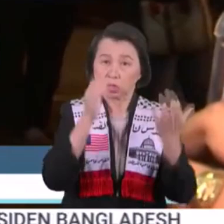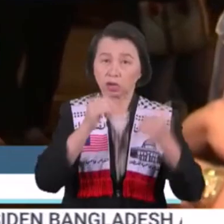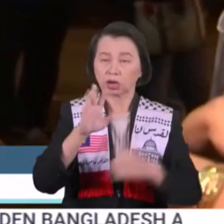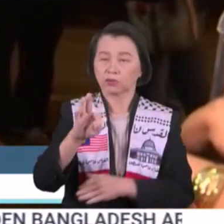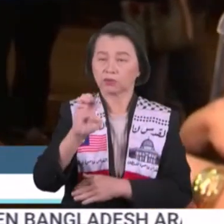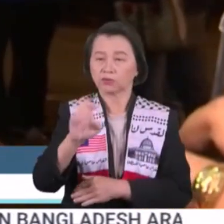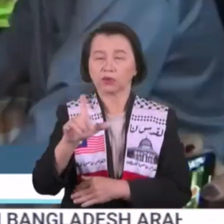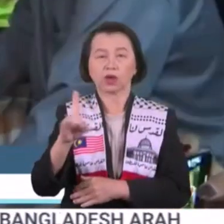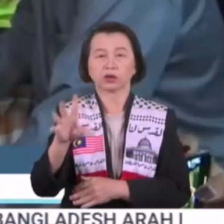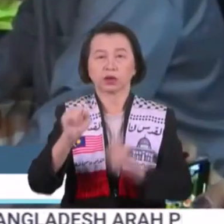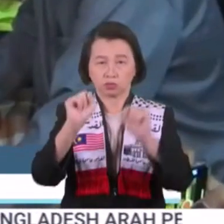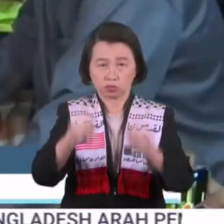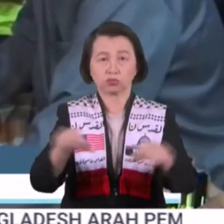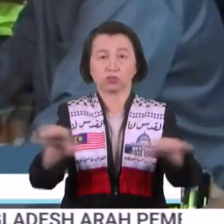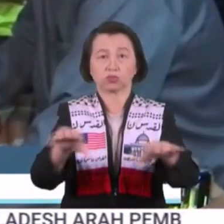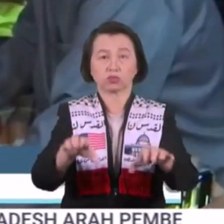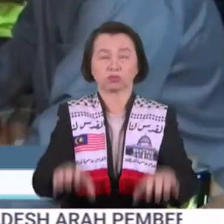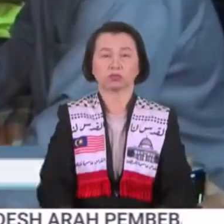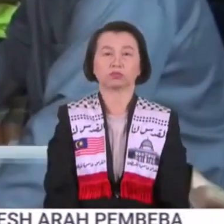dapat melaksanakan.